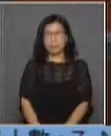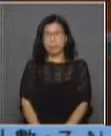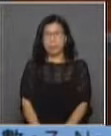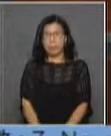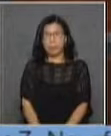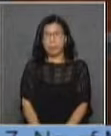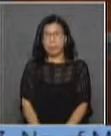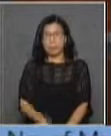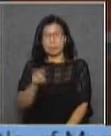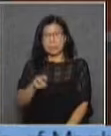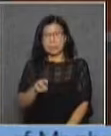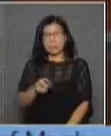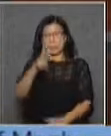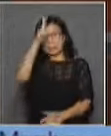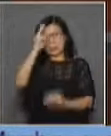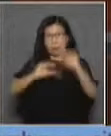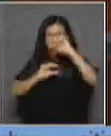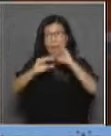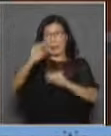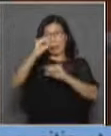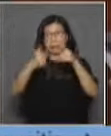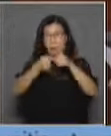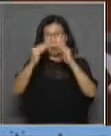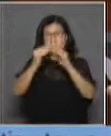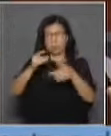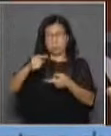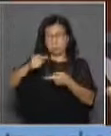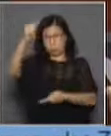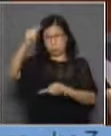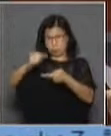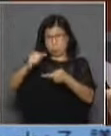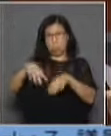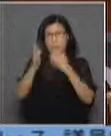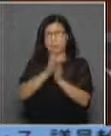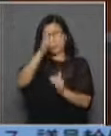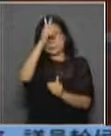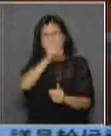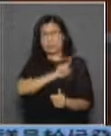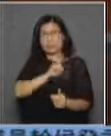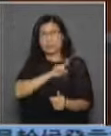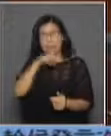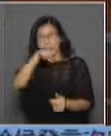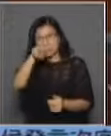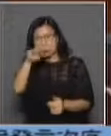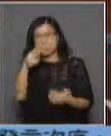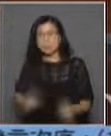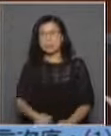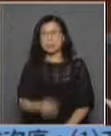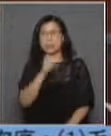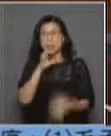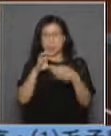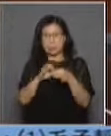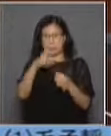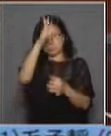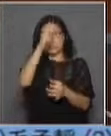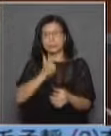你睇返呢個短裝事件，主席，當年政府自己嘅調查亦都指出有關嘅官員